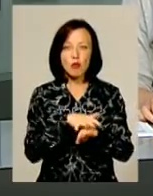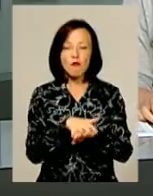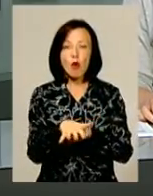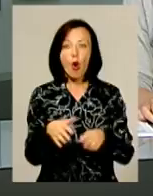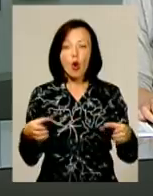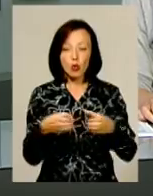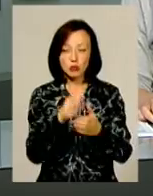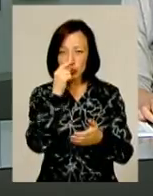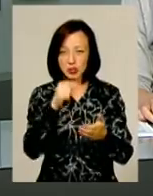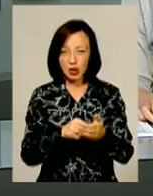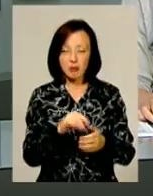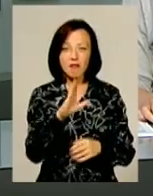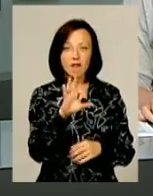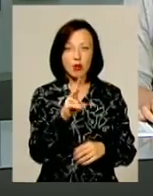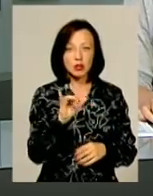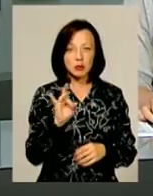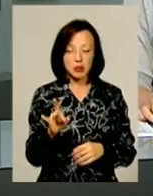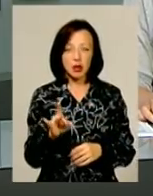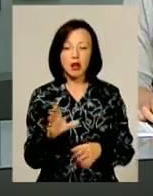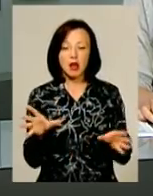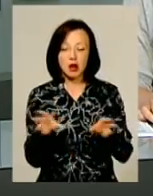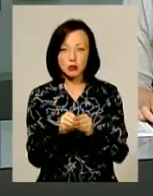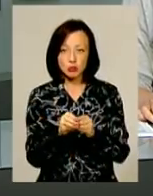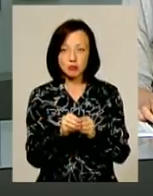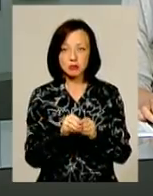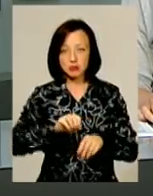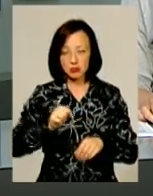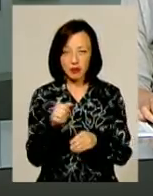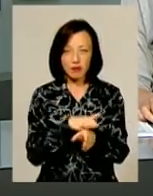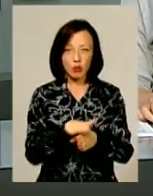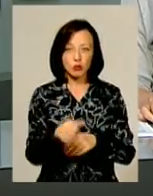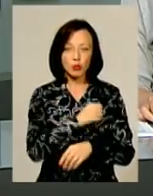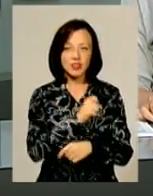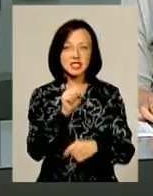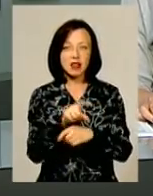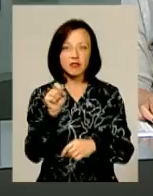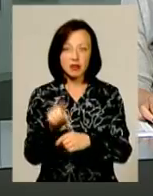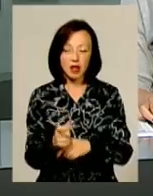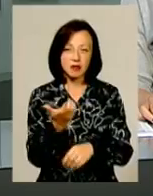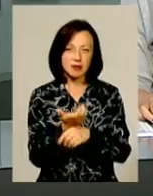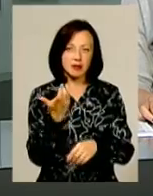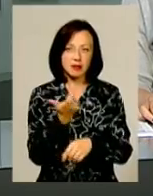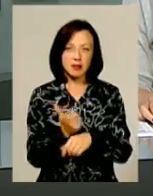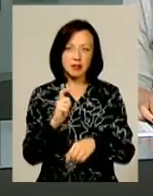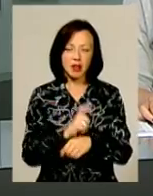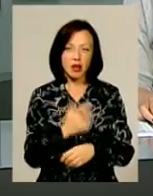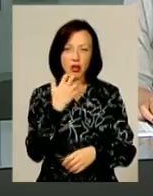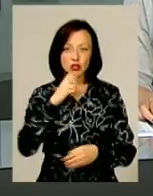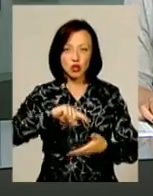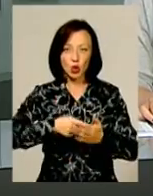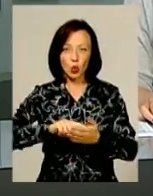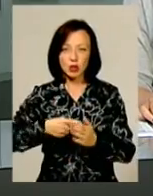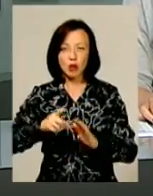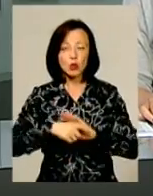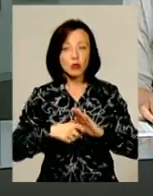до якої потрапив і Володимир. Він разом із побратимами виконував бойові завдання в найгарячіших точках Донбасу.